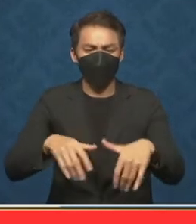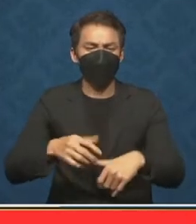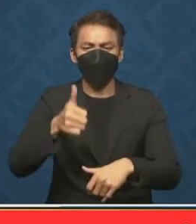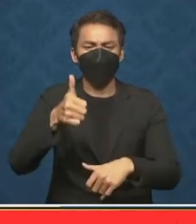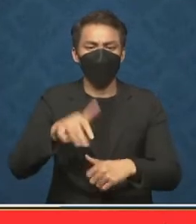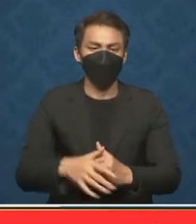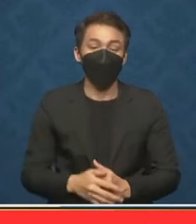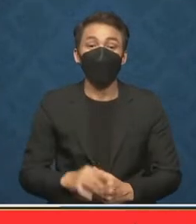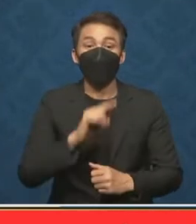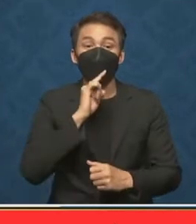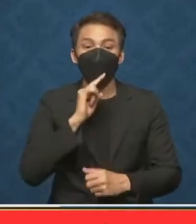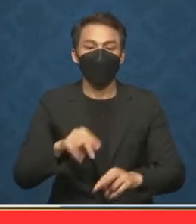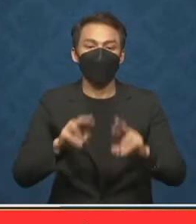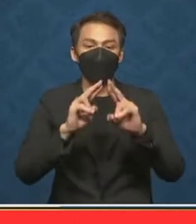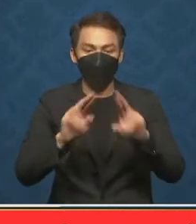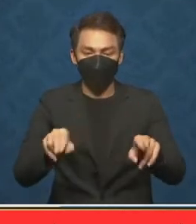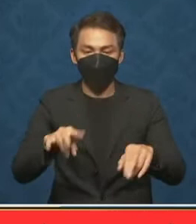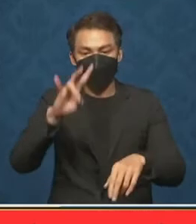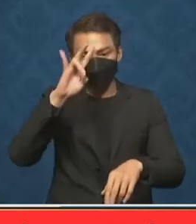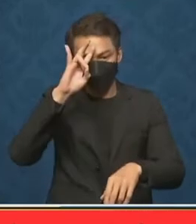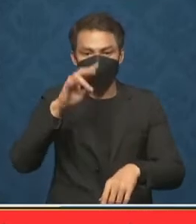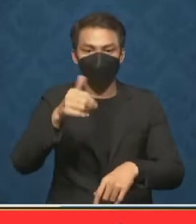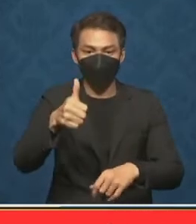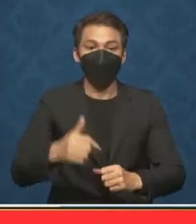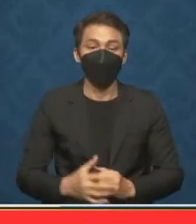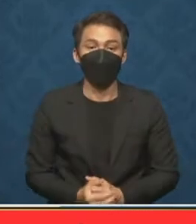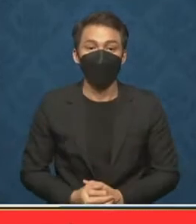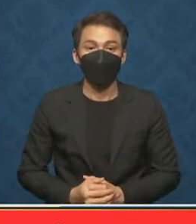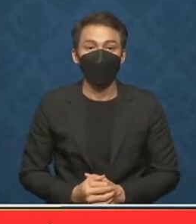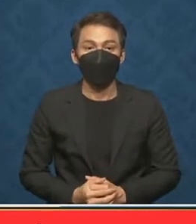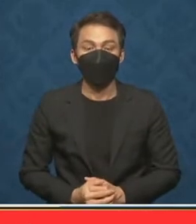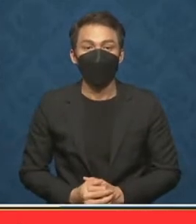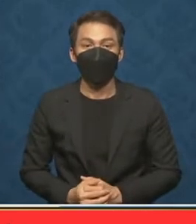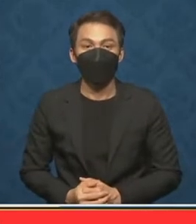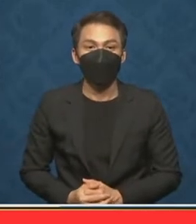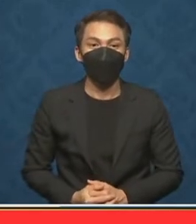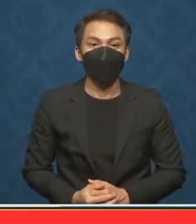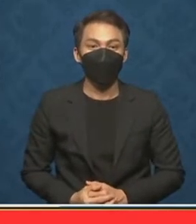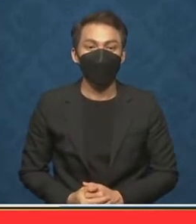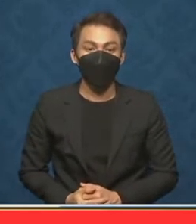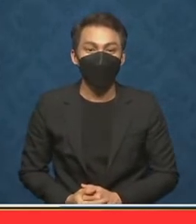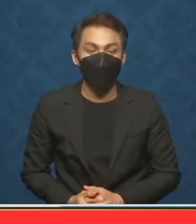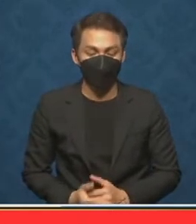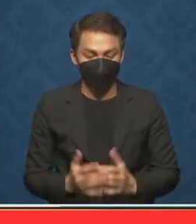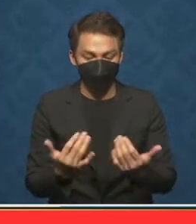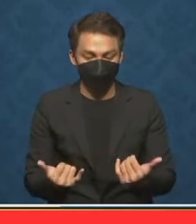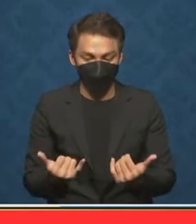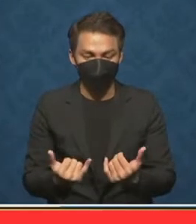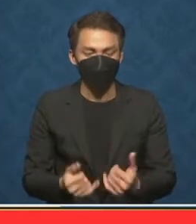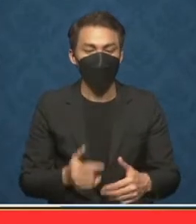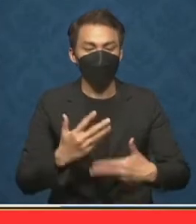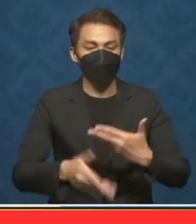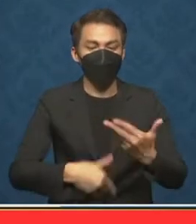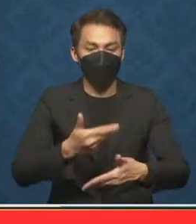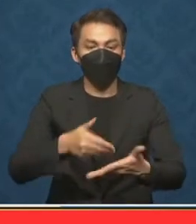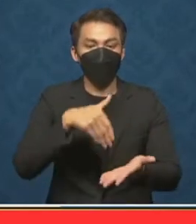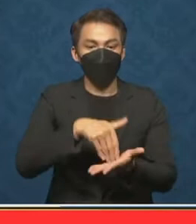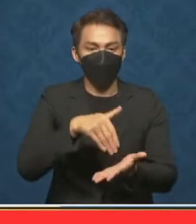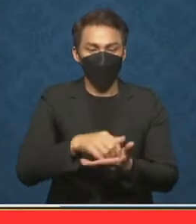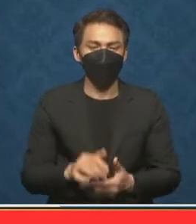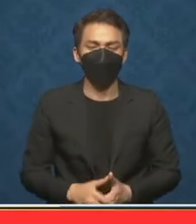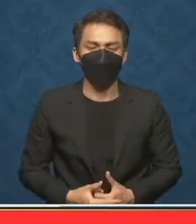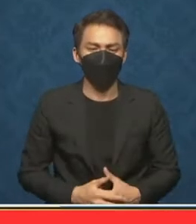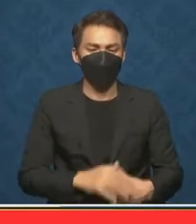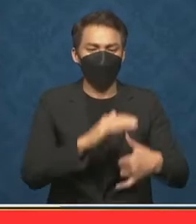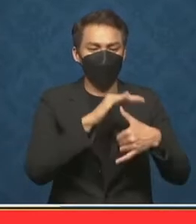จากซือสินค้า จากร้านสะดวกซือครับท่านปล่อยให้พ่อค้าคนกาง เยี่ยบย่ำคนจนกดราค